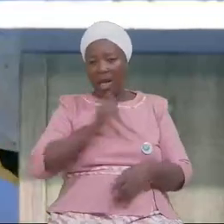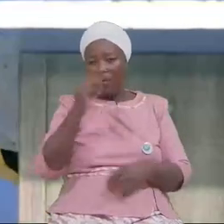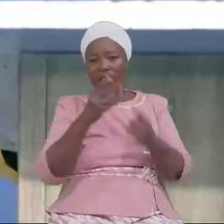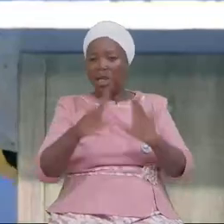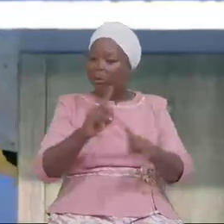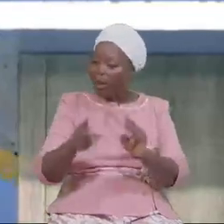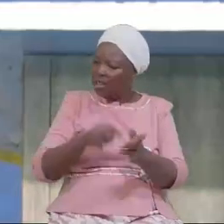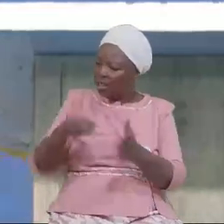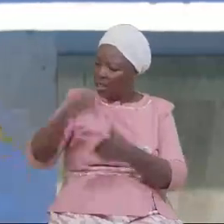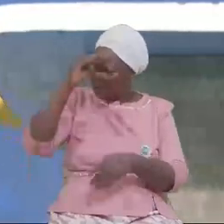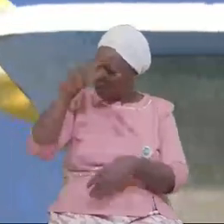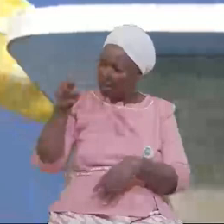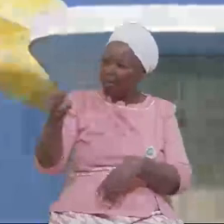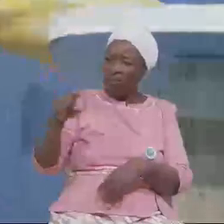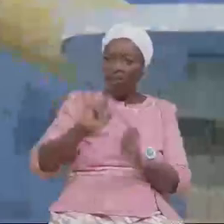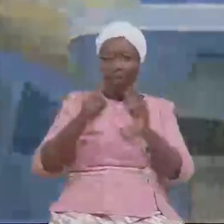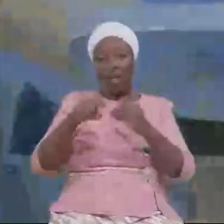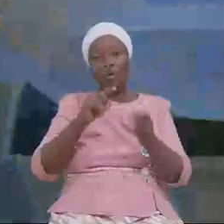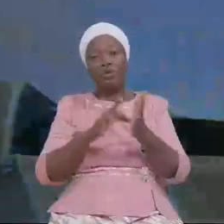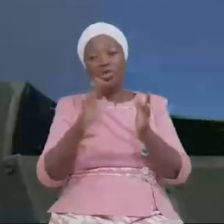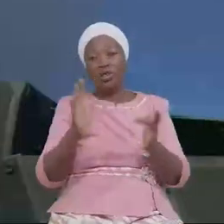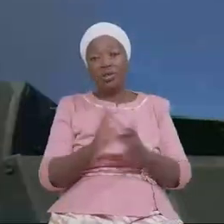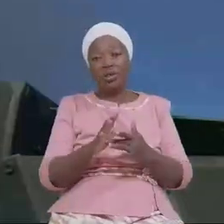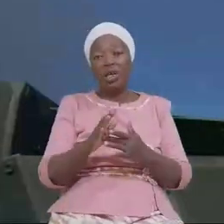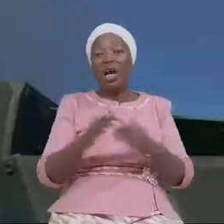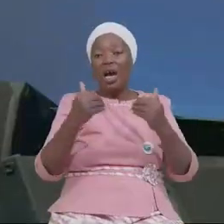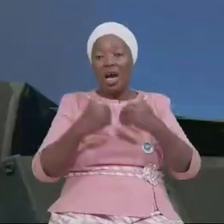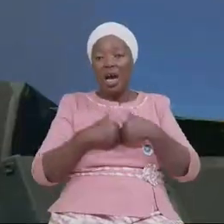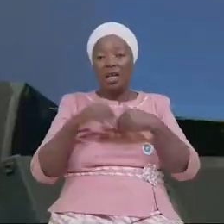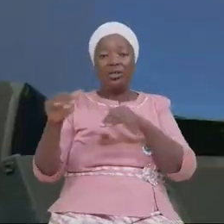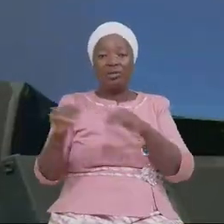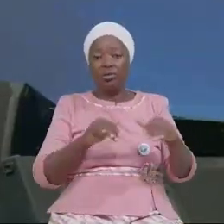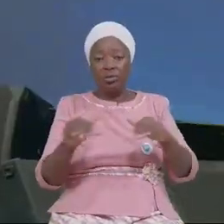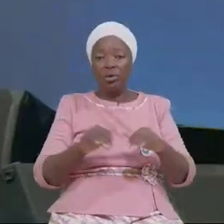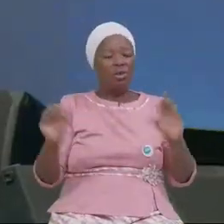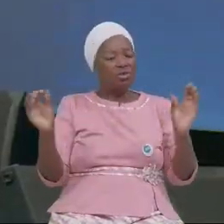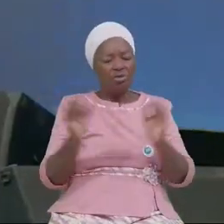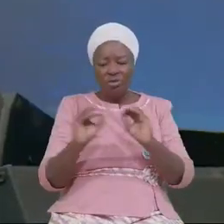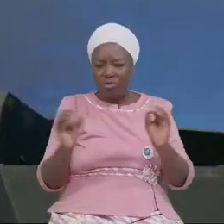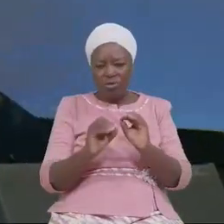homme, se référant à Jésus, n'a rien fait